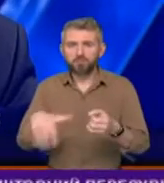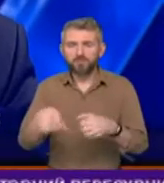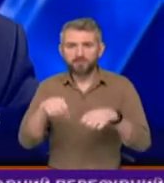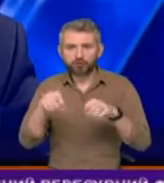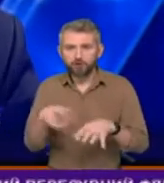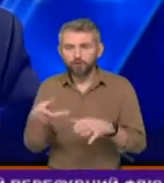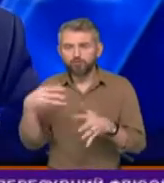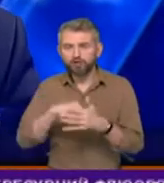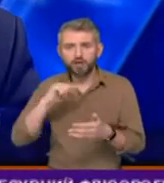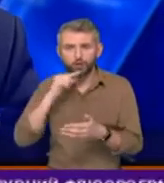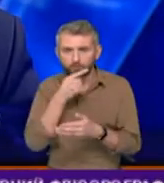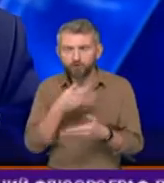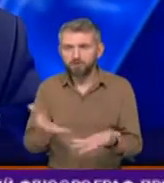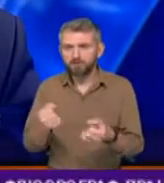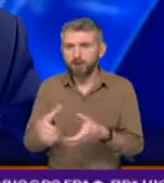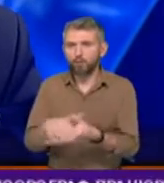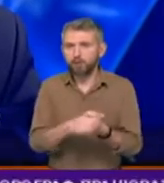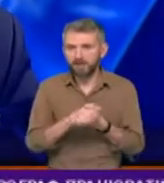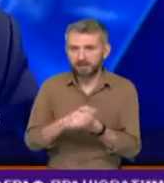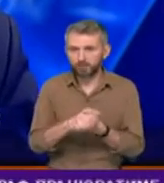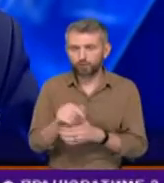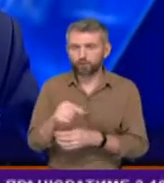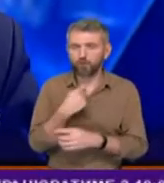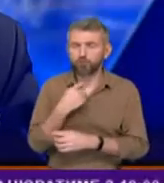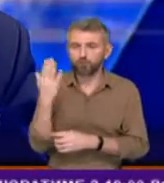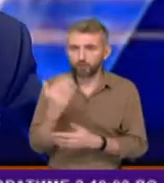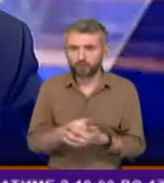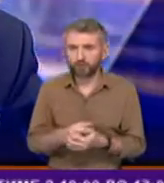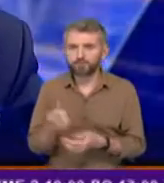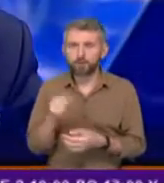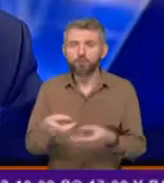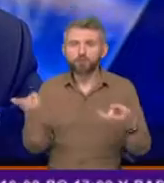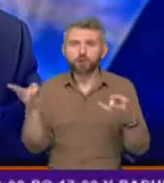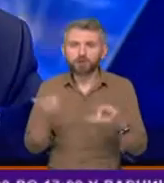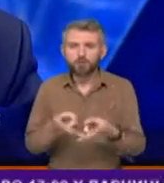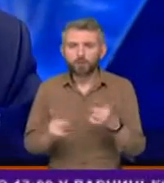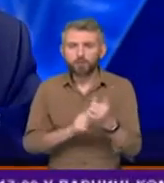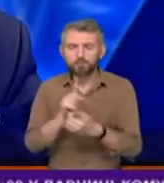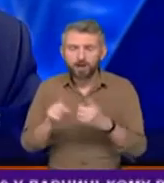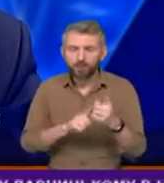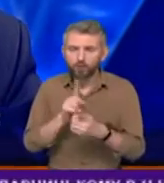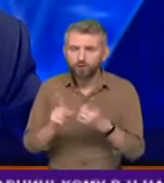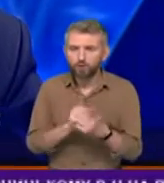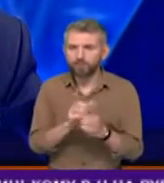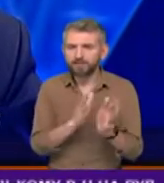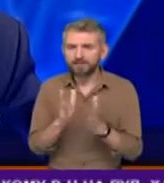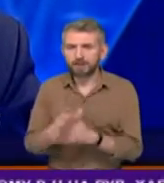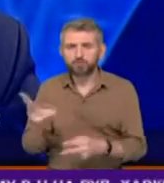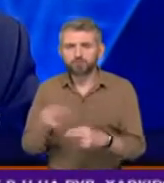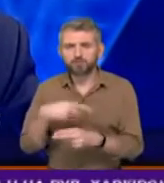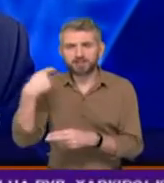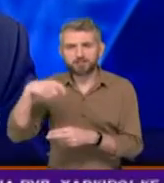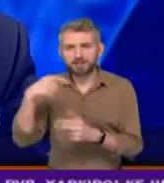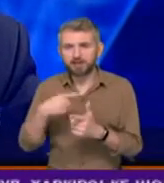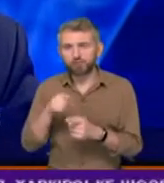тому числі економічний уряд приймає колективно, це колективний орган, вони голосують там. Тому потрібно переформатовувати систему, позбавляти президента